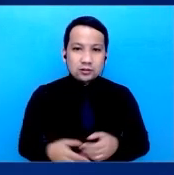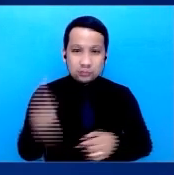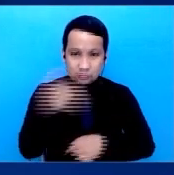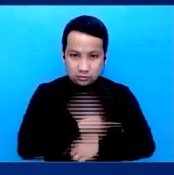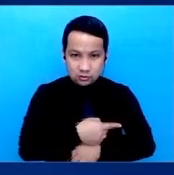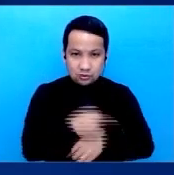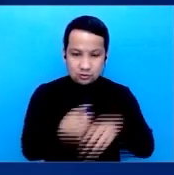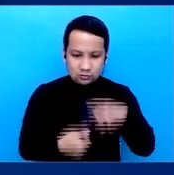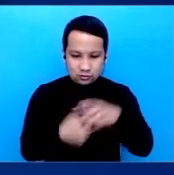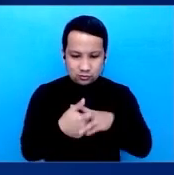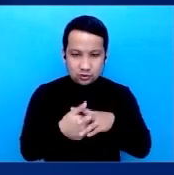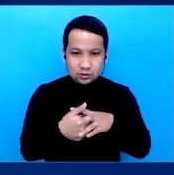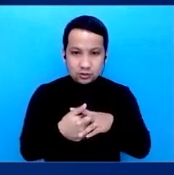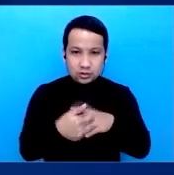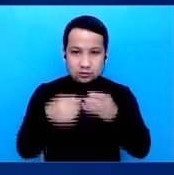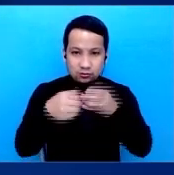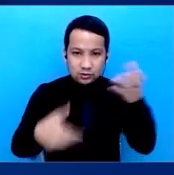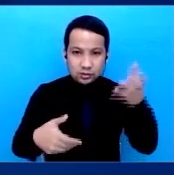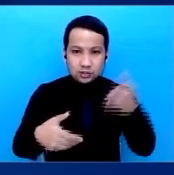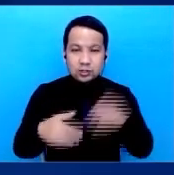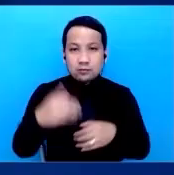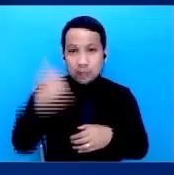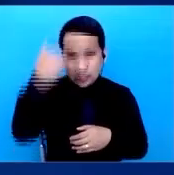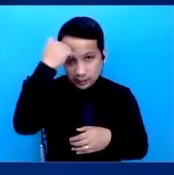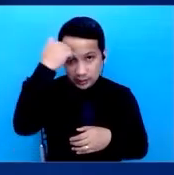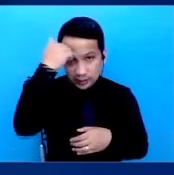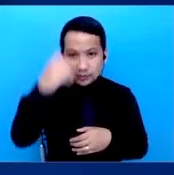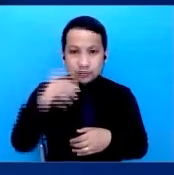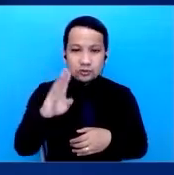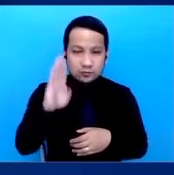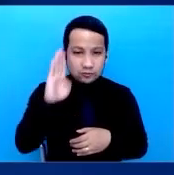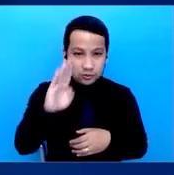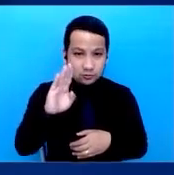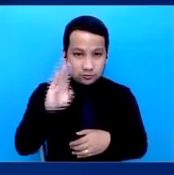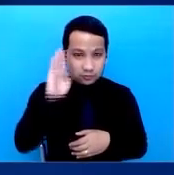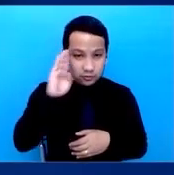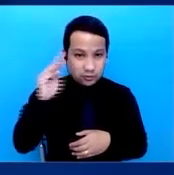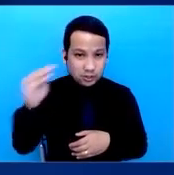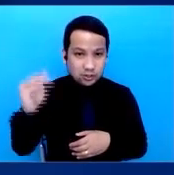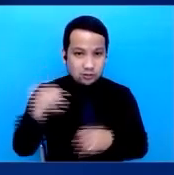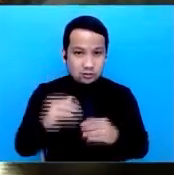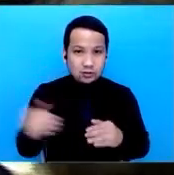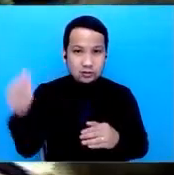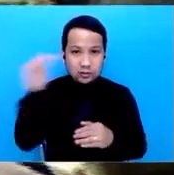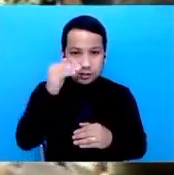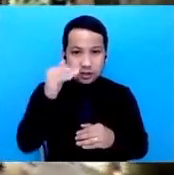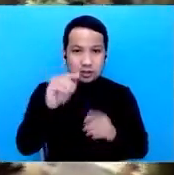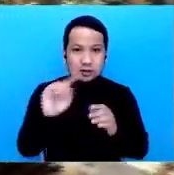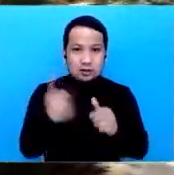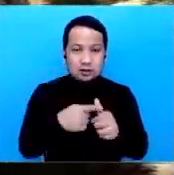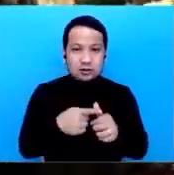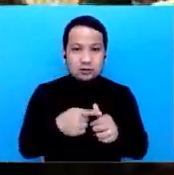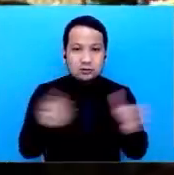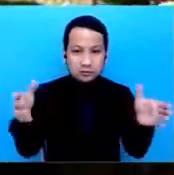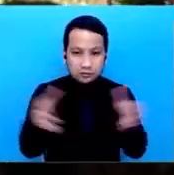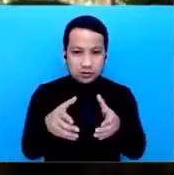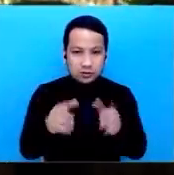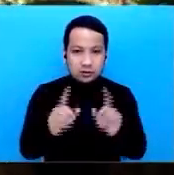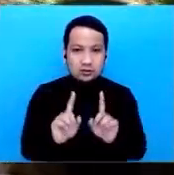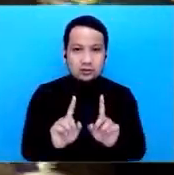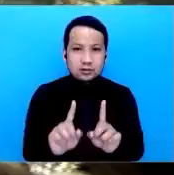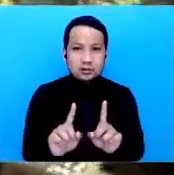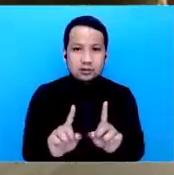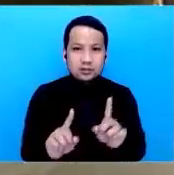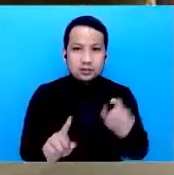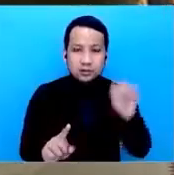biglang nasa listahan na ng mga ninong si BBM at nasa unahan na siya ng listahan at pinagpartner pa sila ni Inday